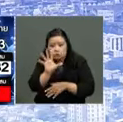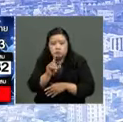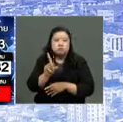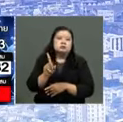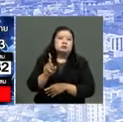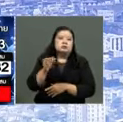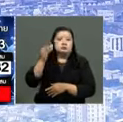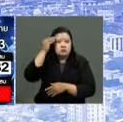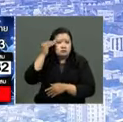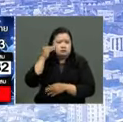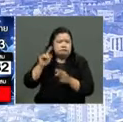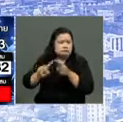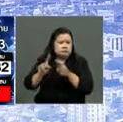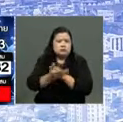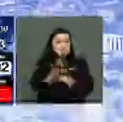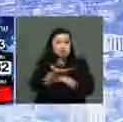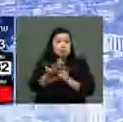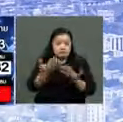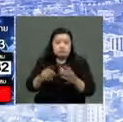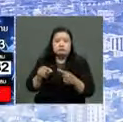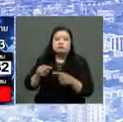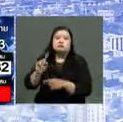นะครับจะส่งไปตั้งแต่แอปเปิ้ลไปพร้อมกันนะครับเราก็ได้คำตอบมานะครับว่าApple